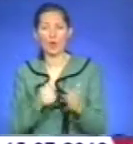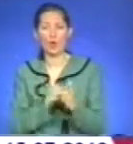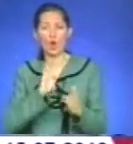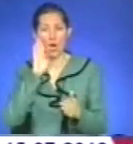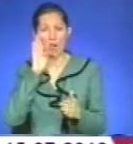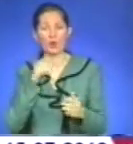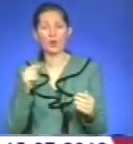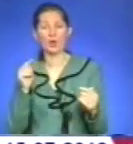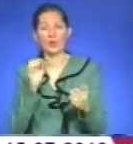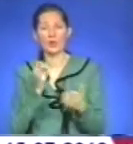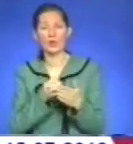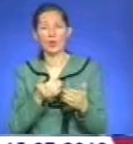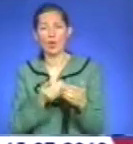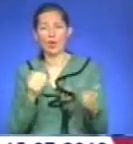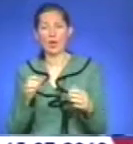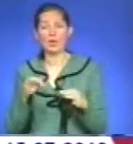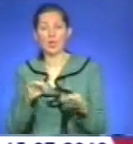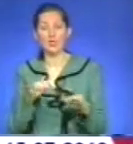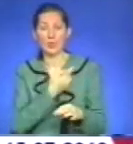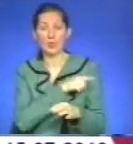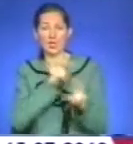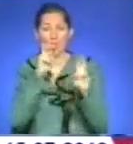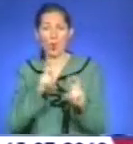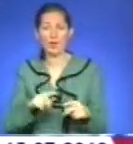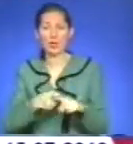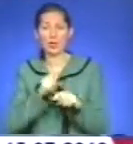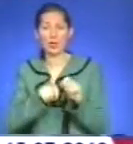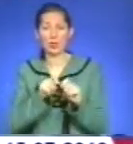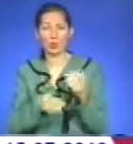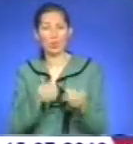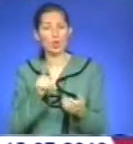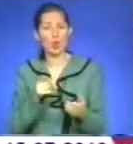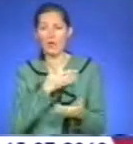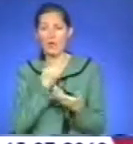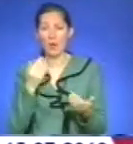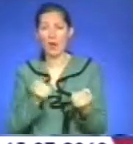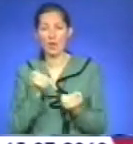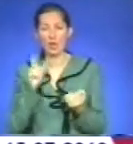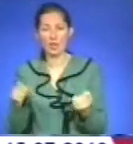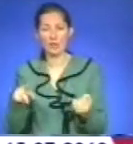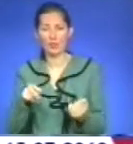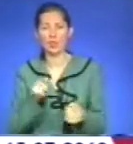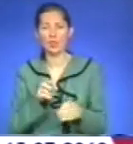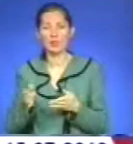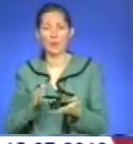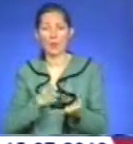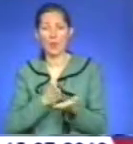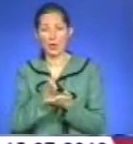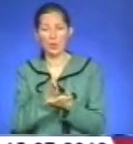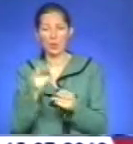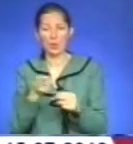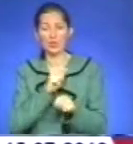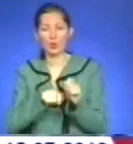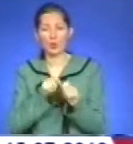передрейсовий медичний огляд і технічний контроль. Якщо цього немає, відповідно, водій виходить на маршрут без всіх цих перевірок, і, відповідно, ніхто за